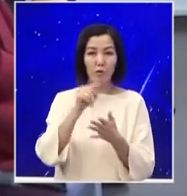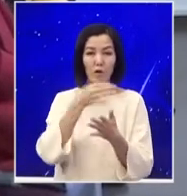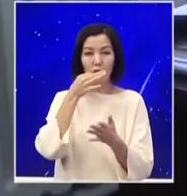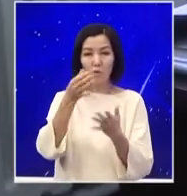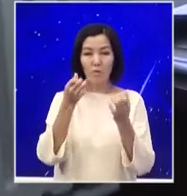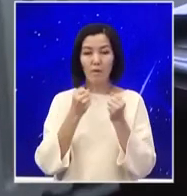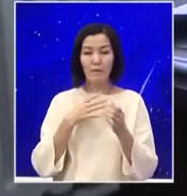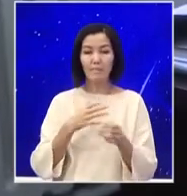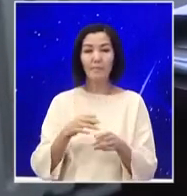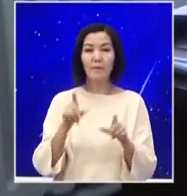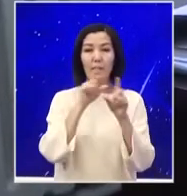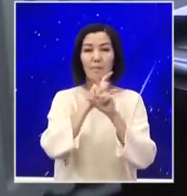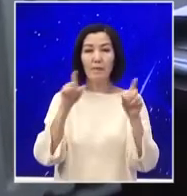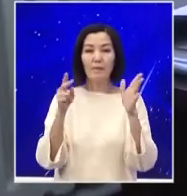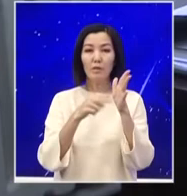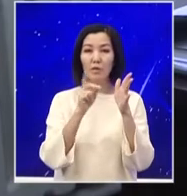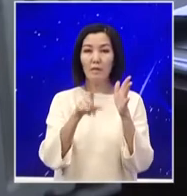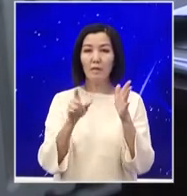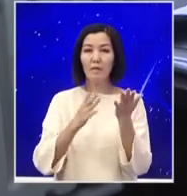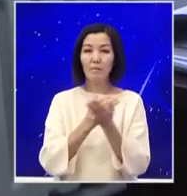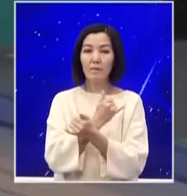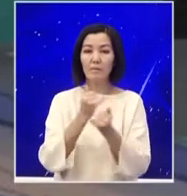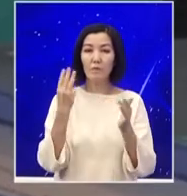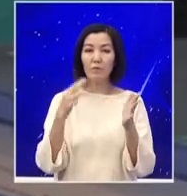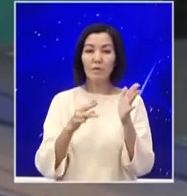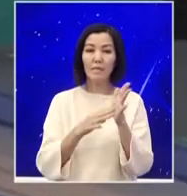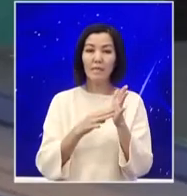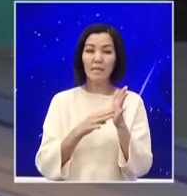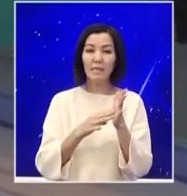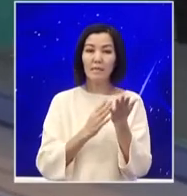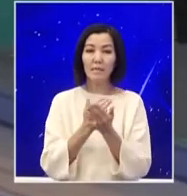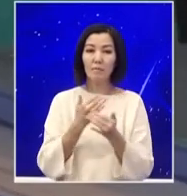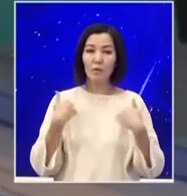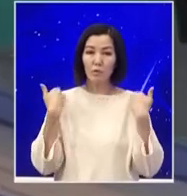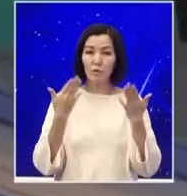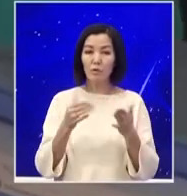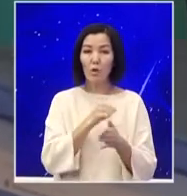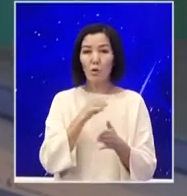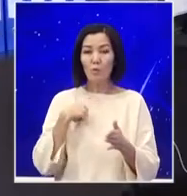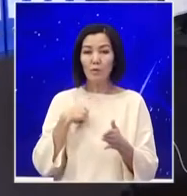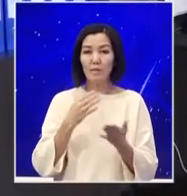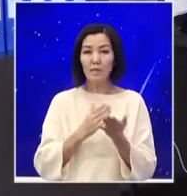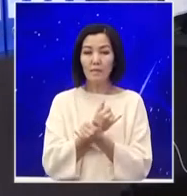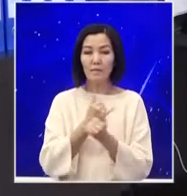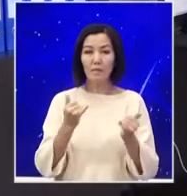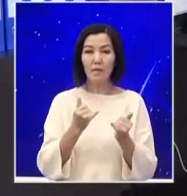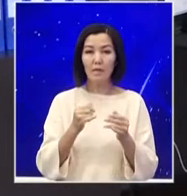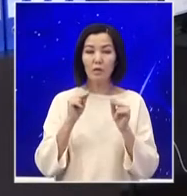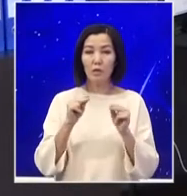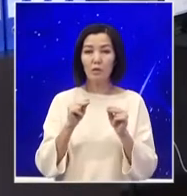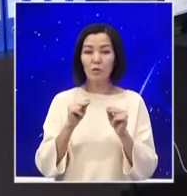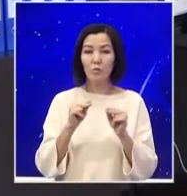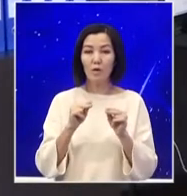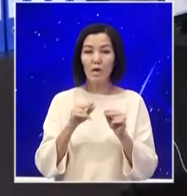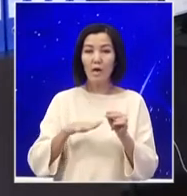жауап алдық. Мекемеде 7 адам жұмыс істейді. Тұрғындарға 38 қызмет түрі ұсынылды. Өз-өзіне қызмет көрсетумен жетсу адалдық алаңы бұрышы